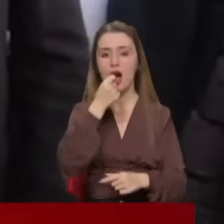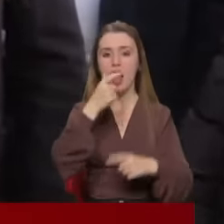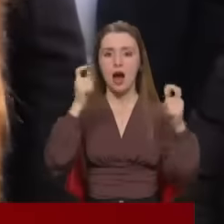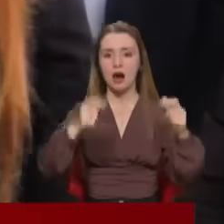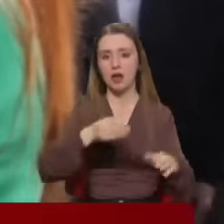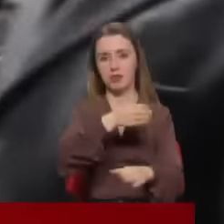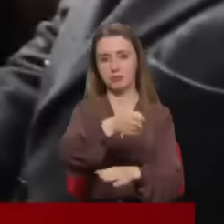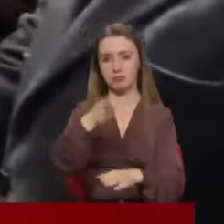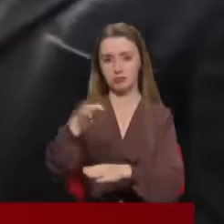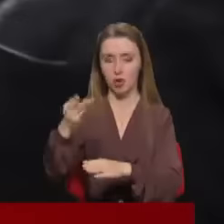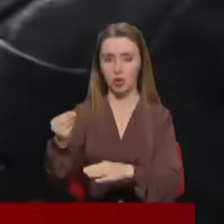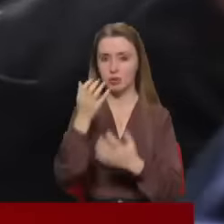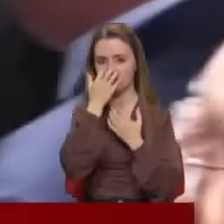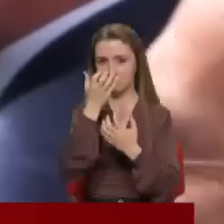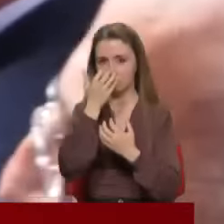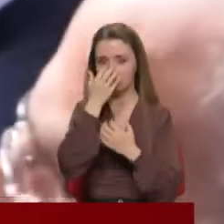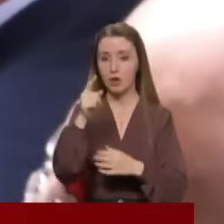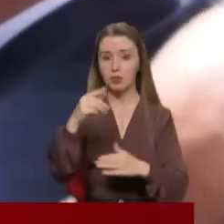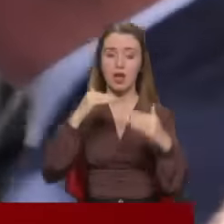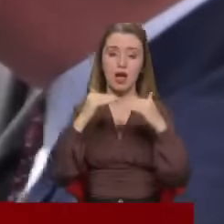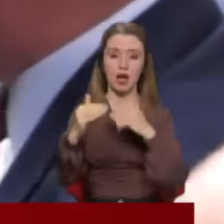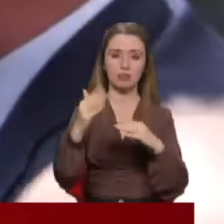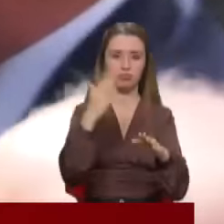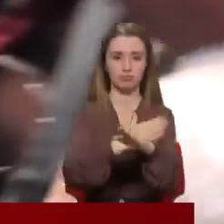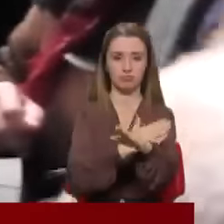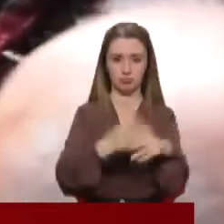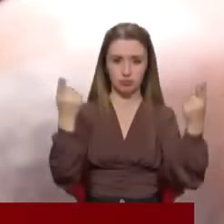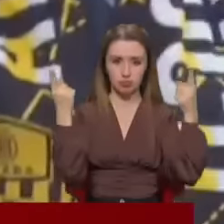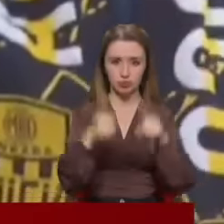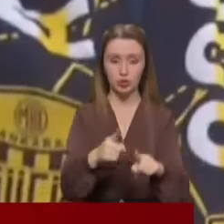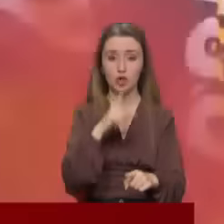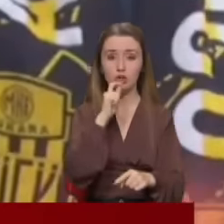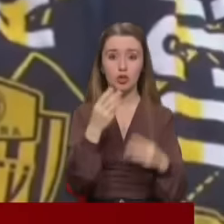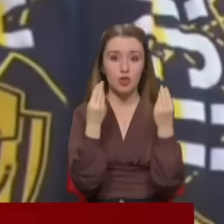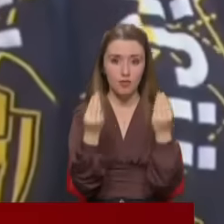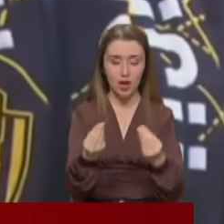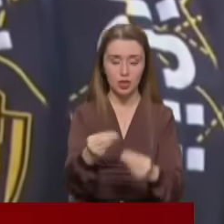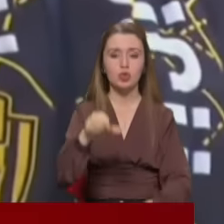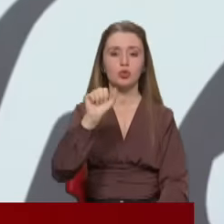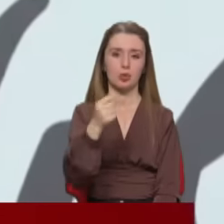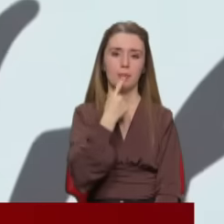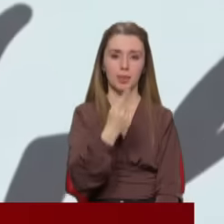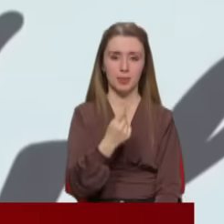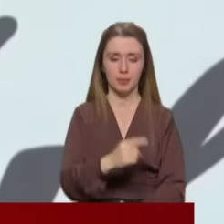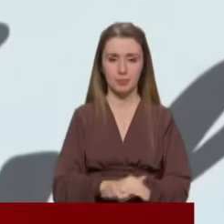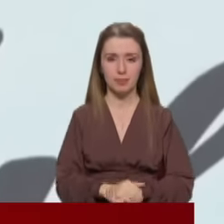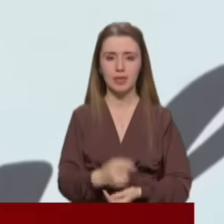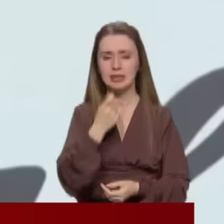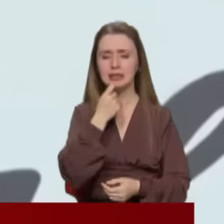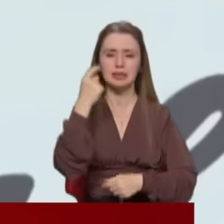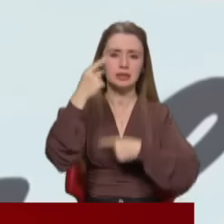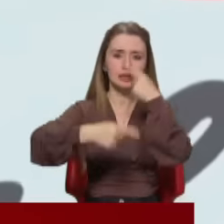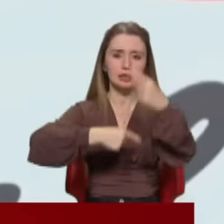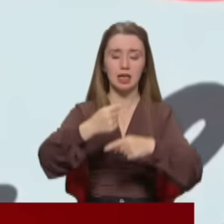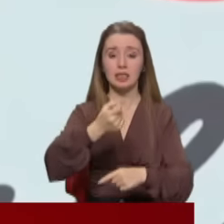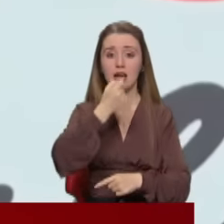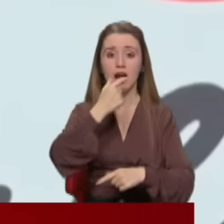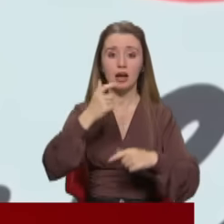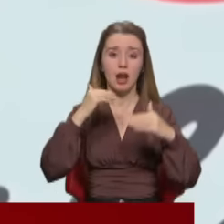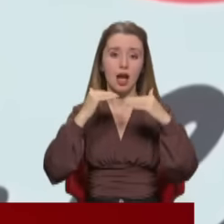türkülerle karşılandı. Mamak ve Polatlı'da seçmenle buluştu. Verdiğimiz sözleri yerine getirdik dedi. Yıllardır Ankara